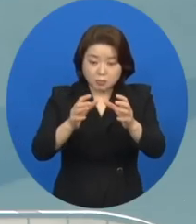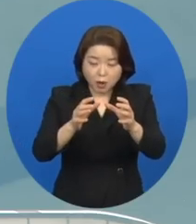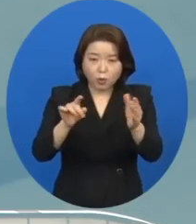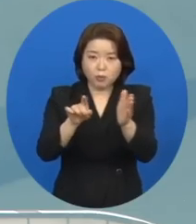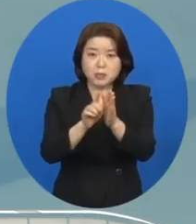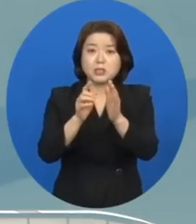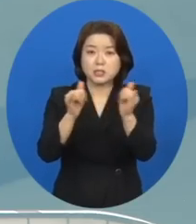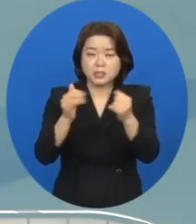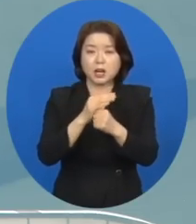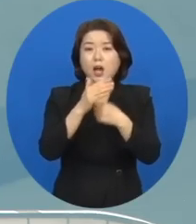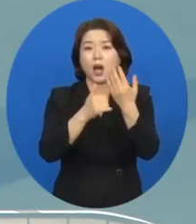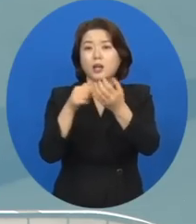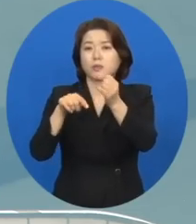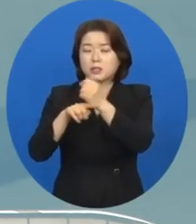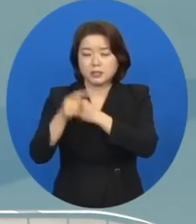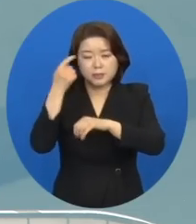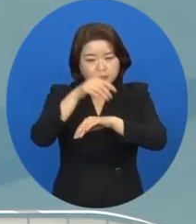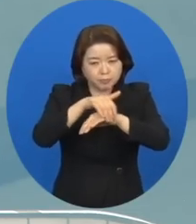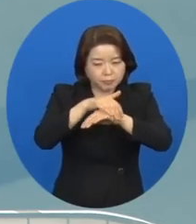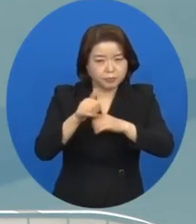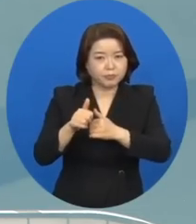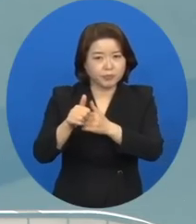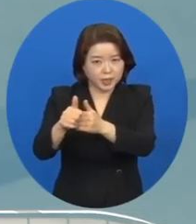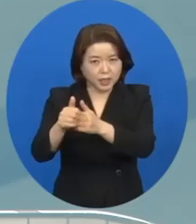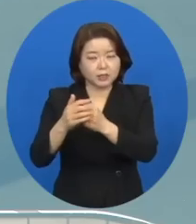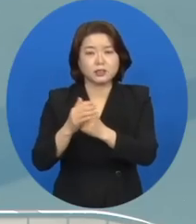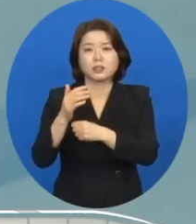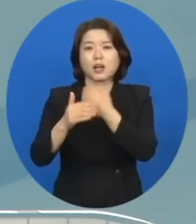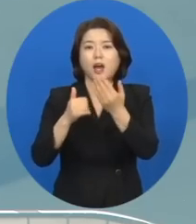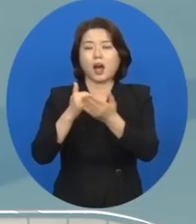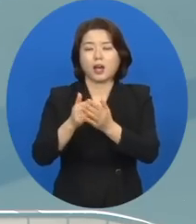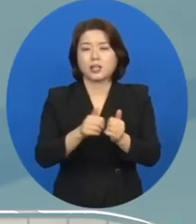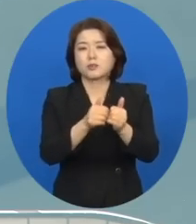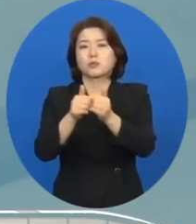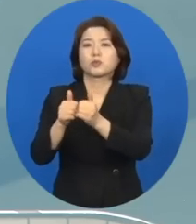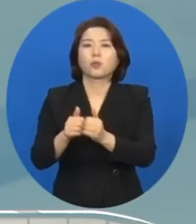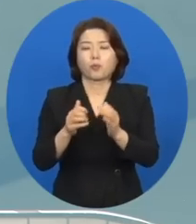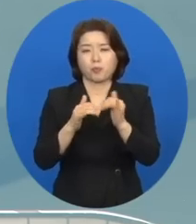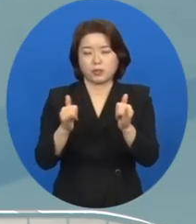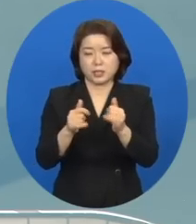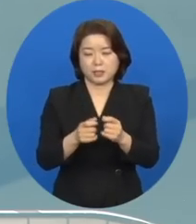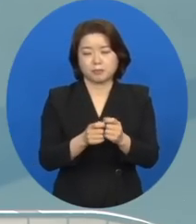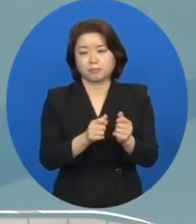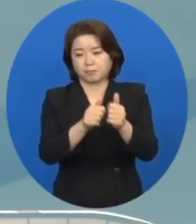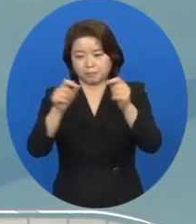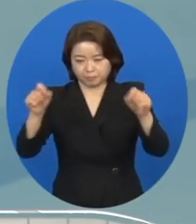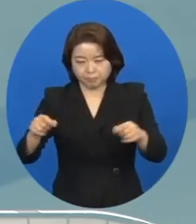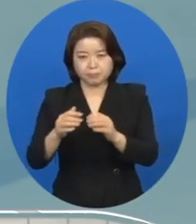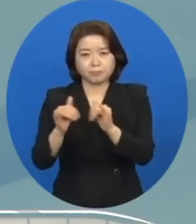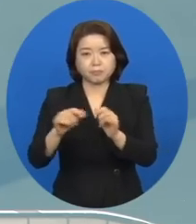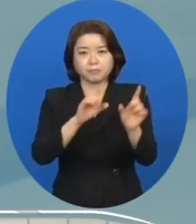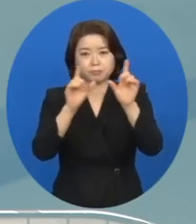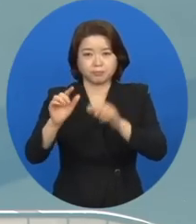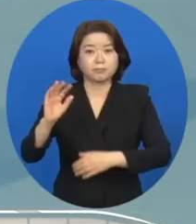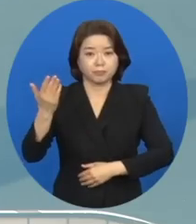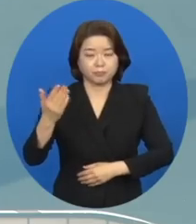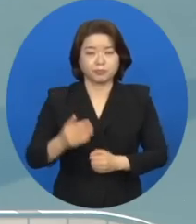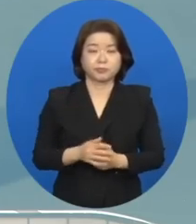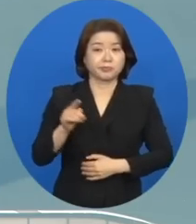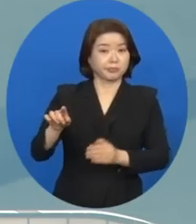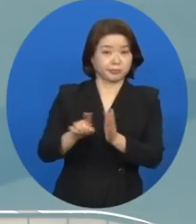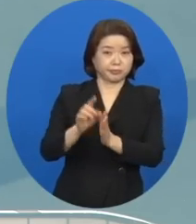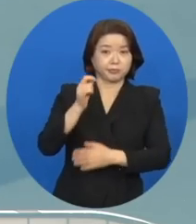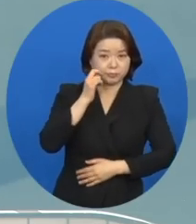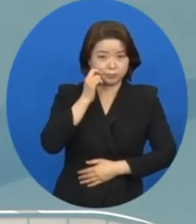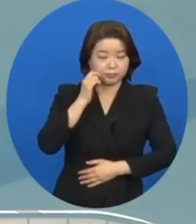하나님의 뜻과 모략을 따르는 하나님의 동반자여 동역자로 살 것이고, 그것을 믿지 못하는 자는